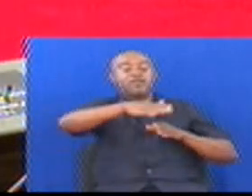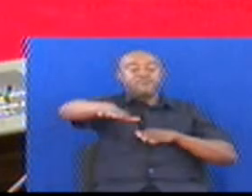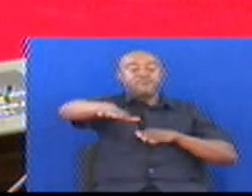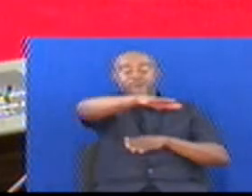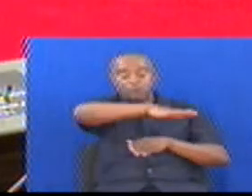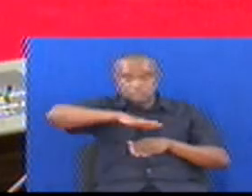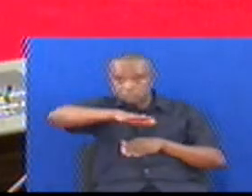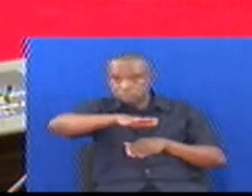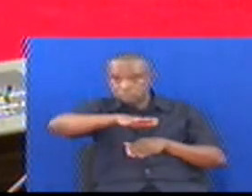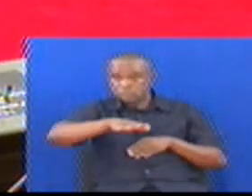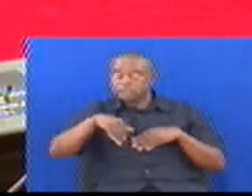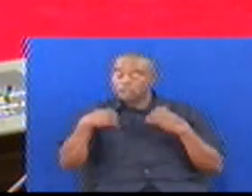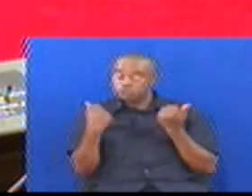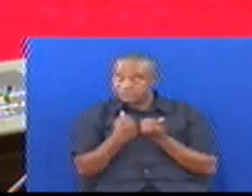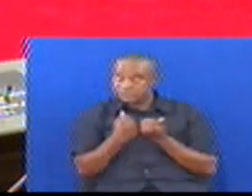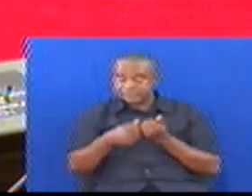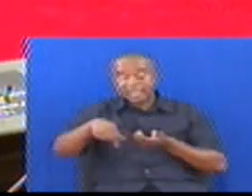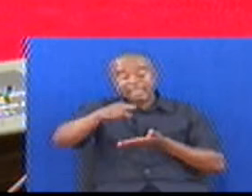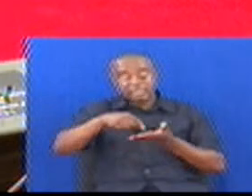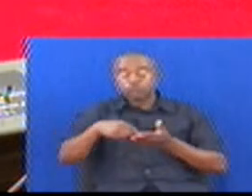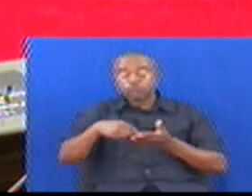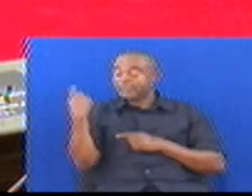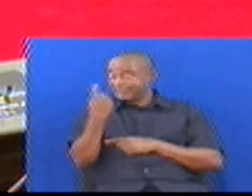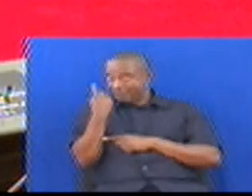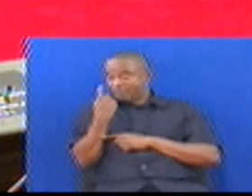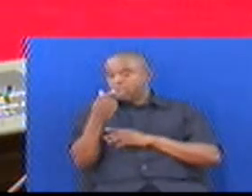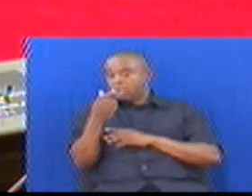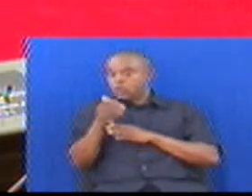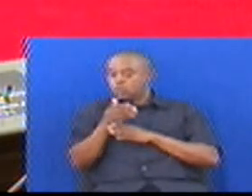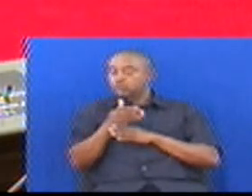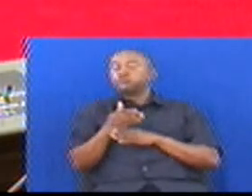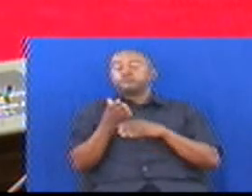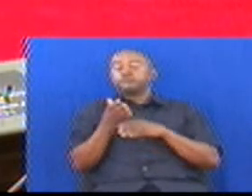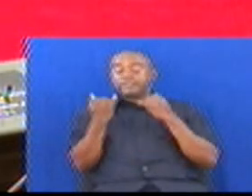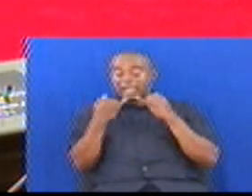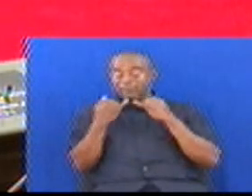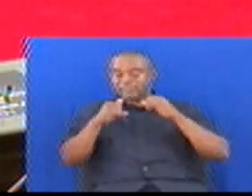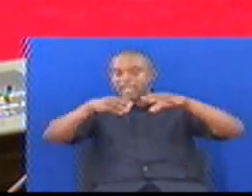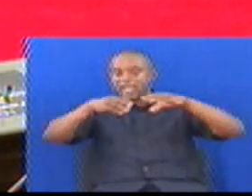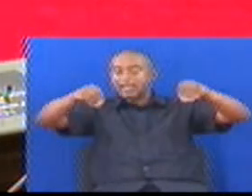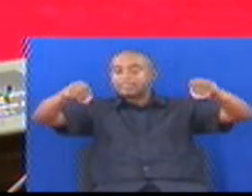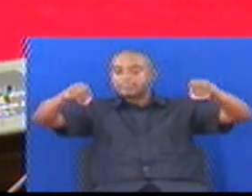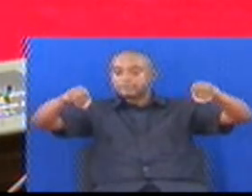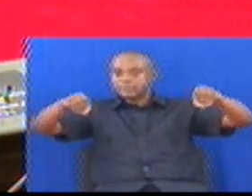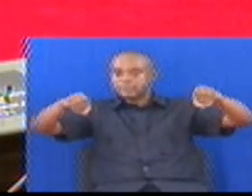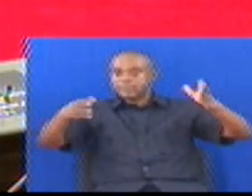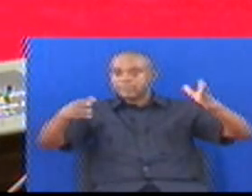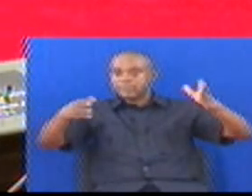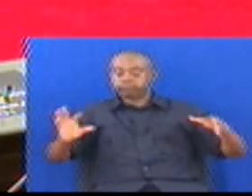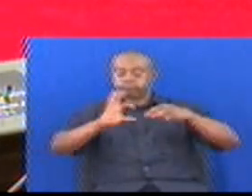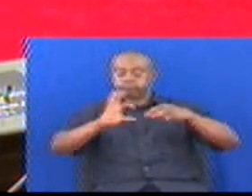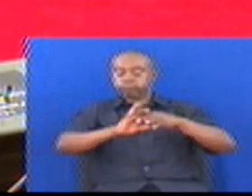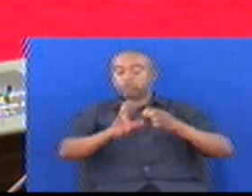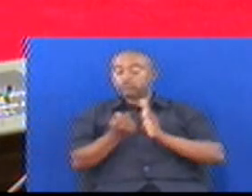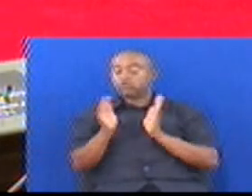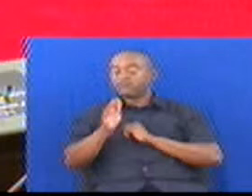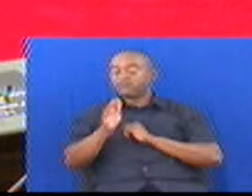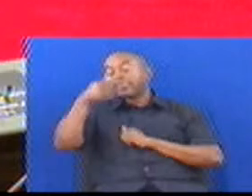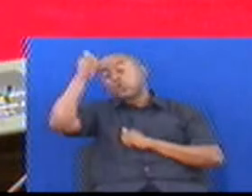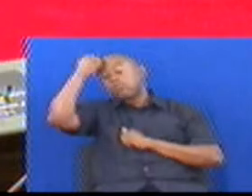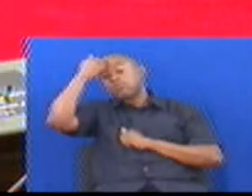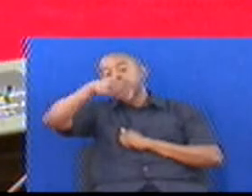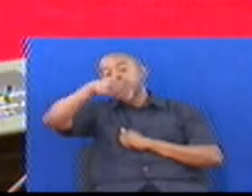cha taarifa za ardhi na kusimika mfumo unganishi wa kielektroniki wa kuhifadhi kumbukumbu za ardhi, ambapo